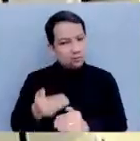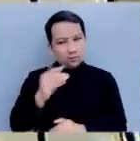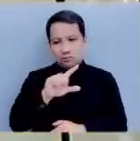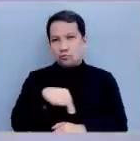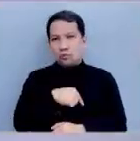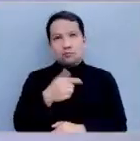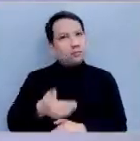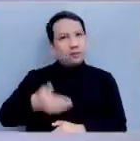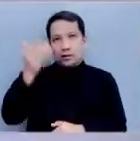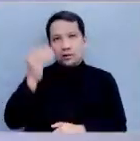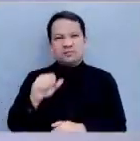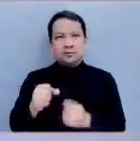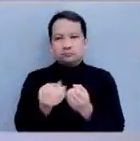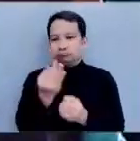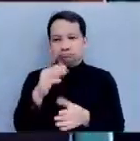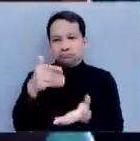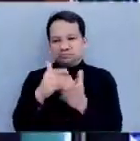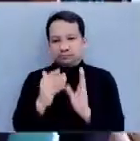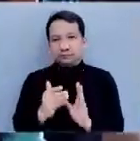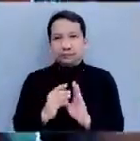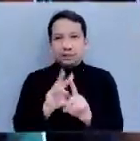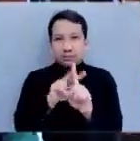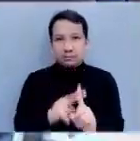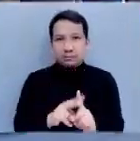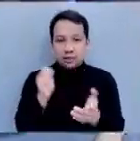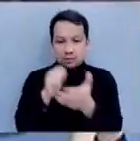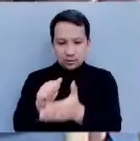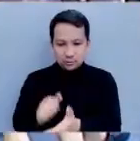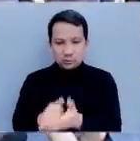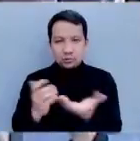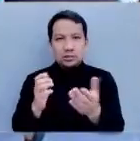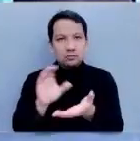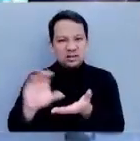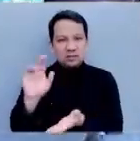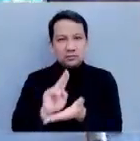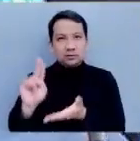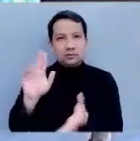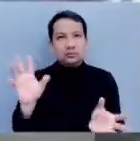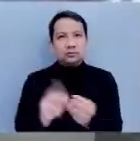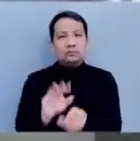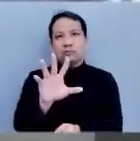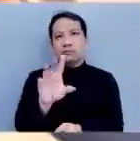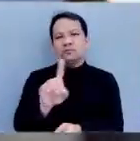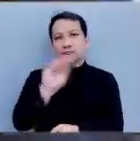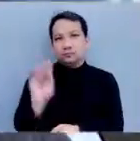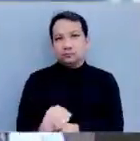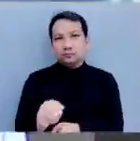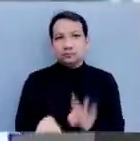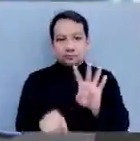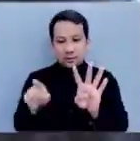pagtaas ng bilang ng mga estudyanteng nakakapasok sa colleges at universities. Sa tala ng CHED, 41% o 4 sa